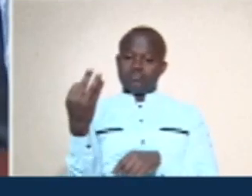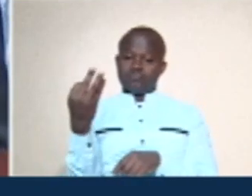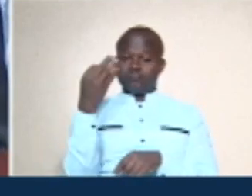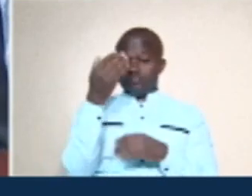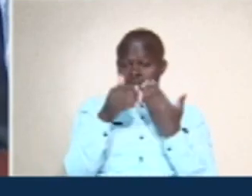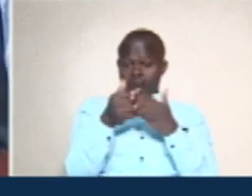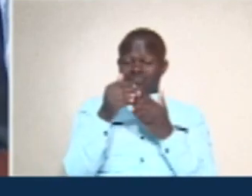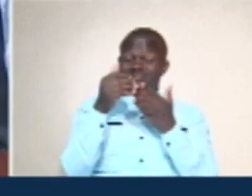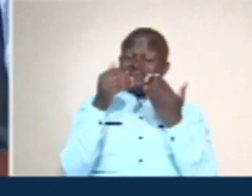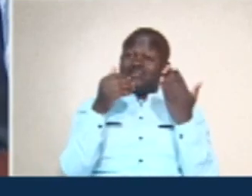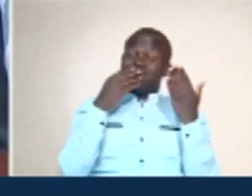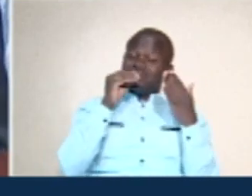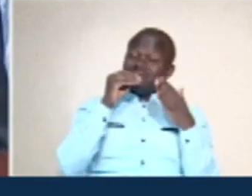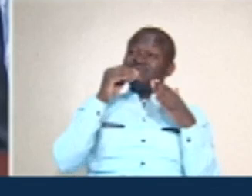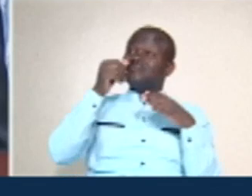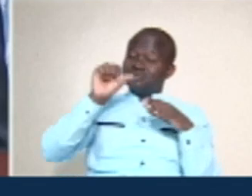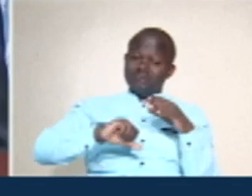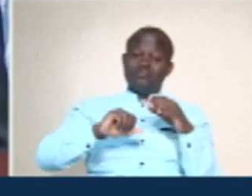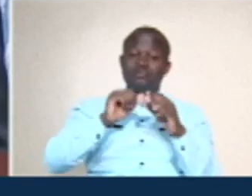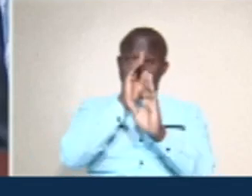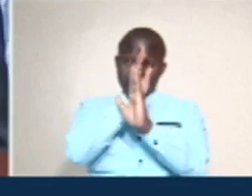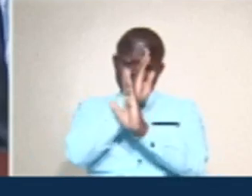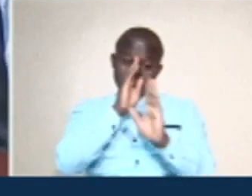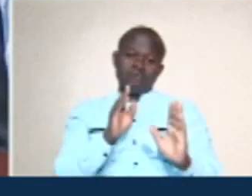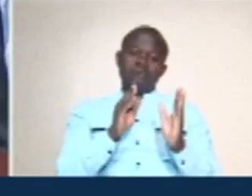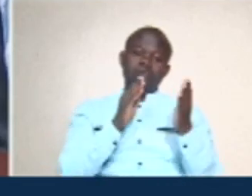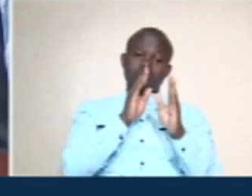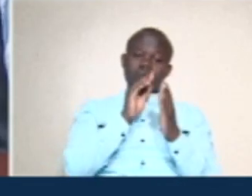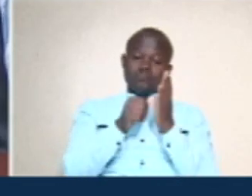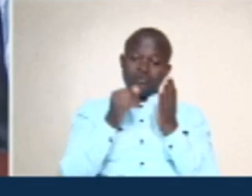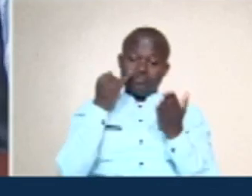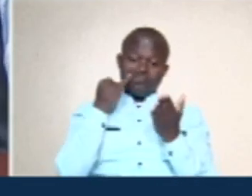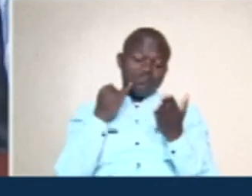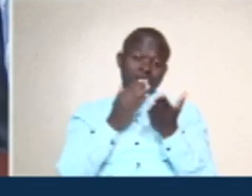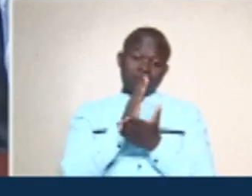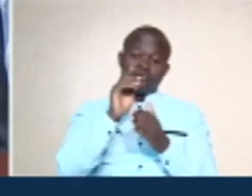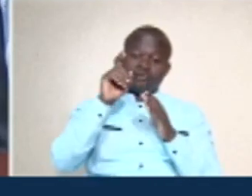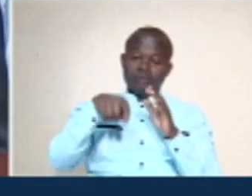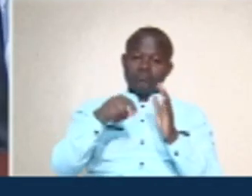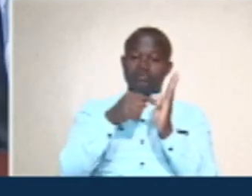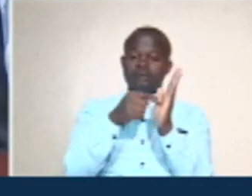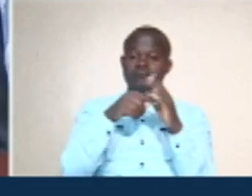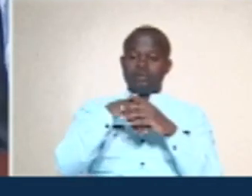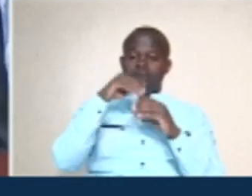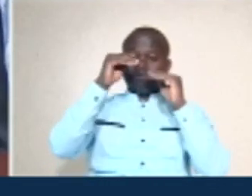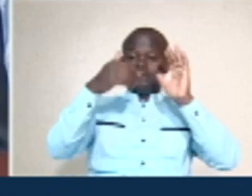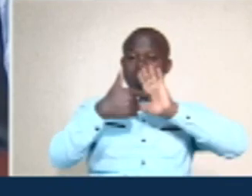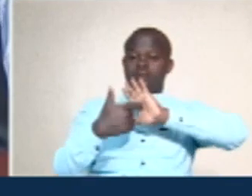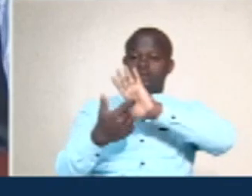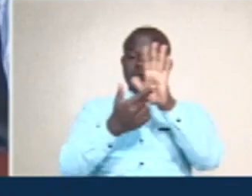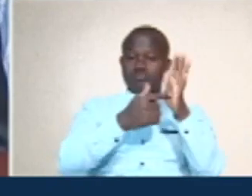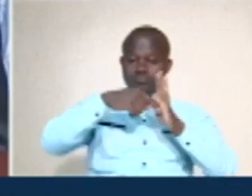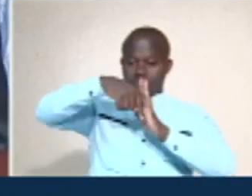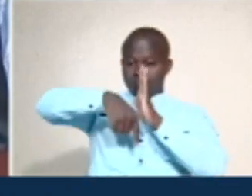Uku gukabiriza ibintu kugamije kujijisha no guhishira ikibazo nyacyo ndetse n'abakagombye kukibazwa mu rwego rwo kugaragaza